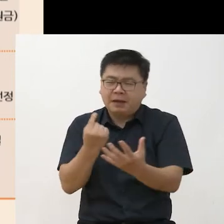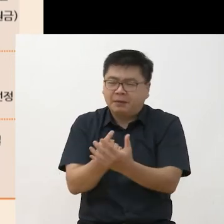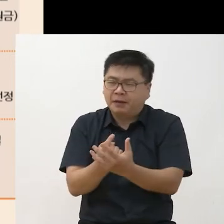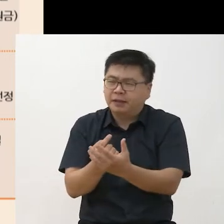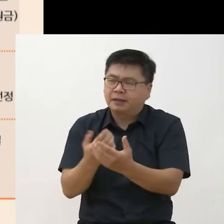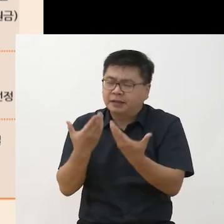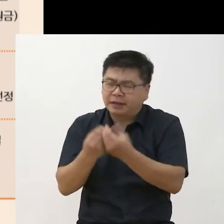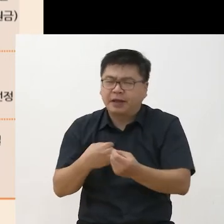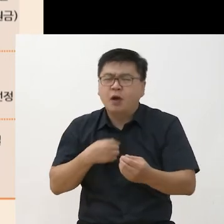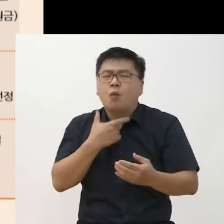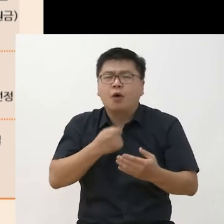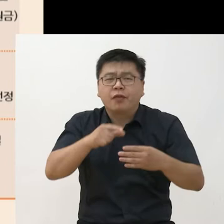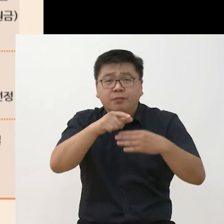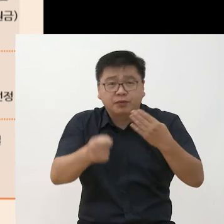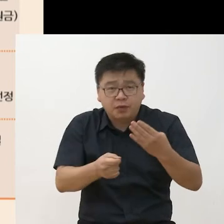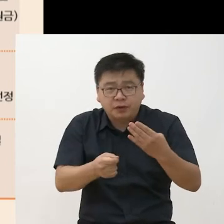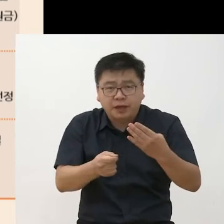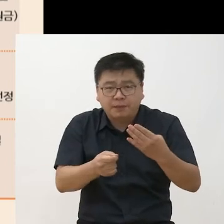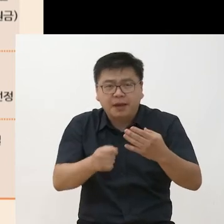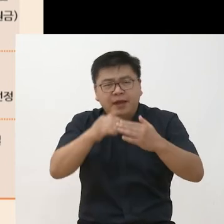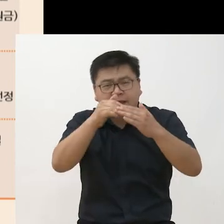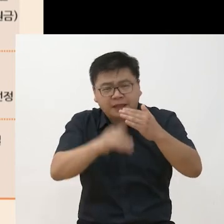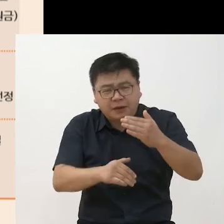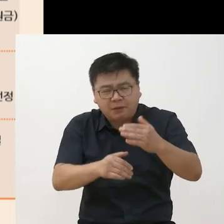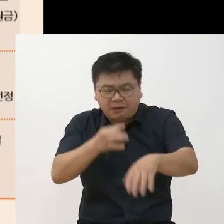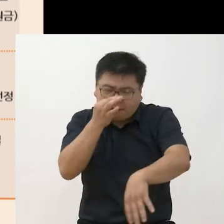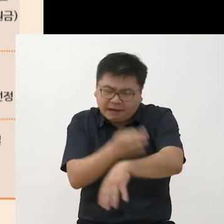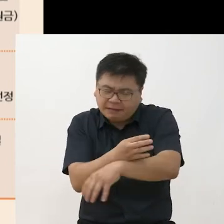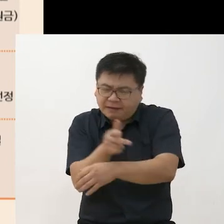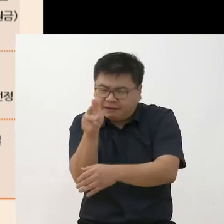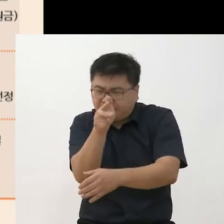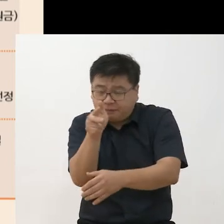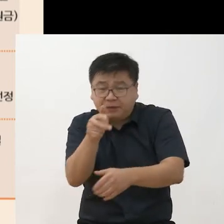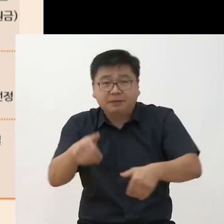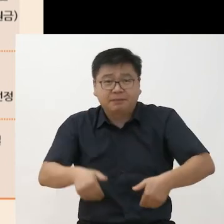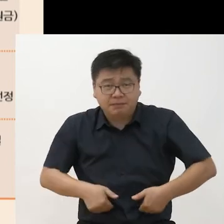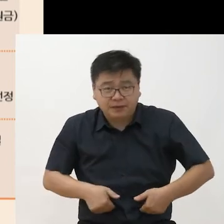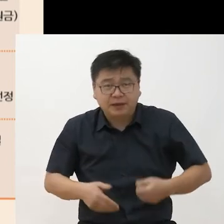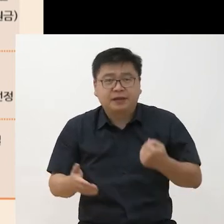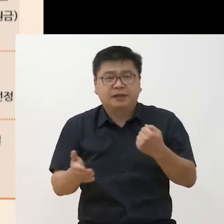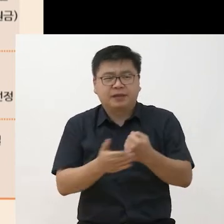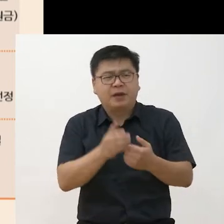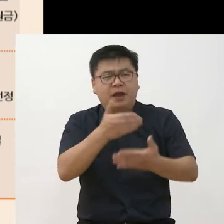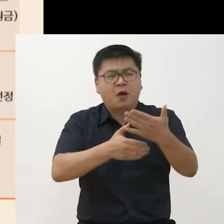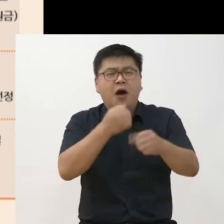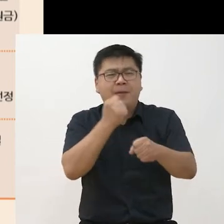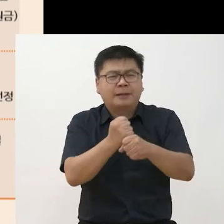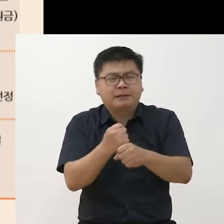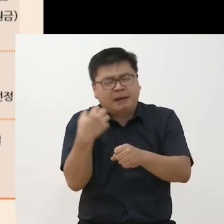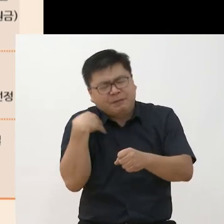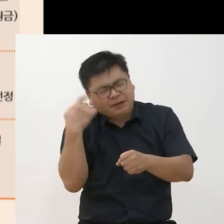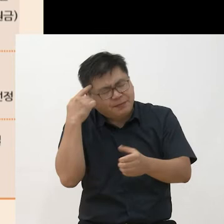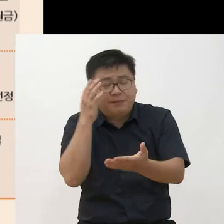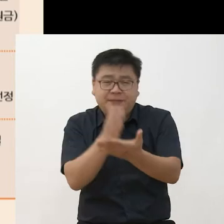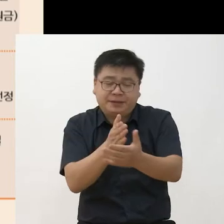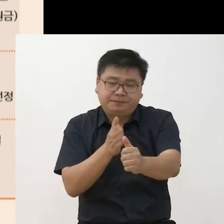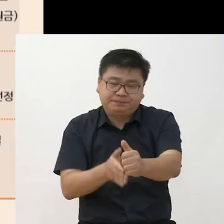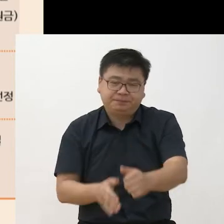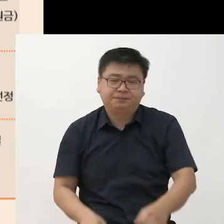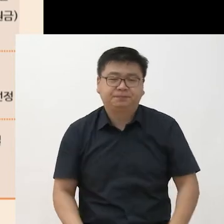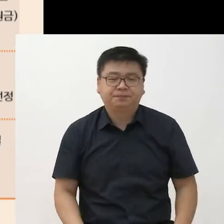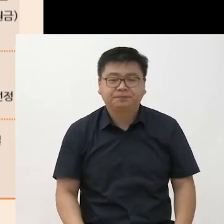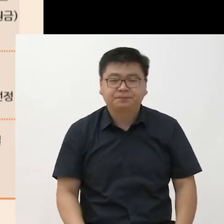진행하려고 하는 프로그램의 내용이 중요한 포인트이기 때문에 동영상의 제작에 부담을 가지지 않으셔도